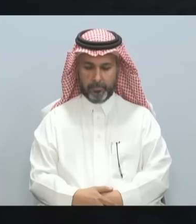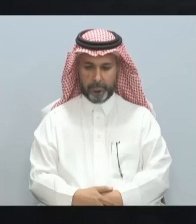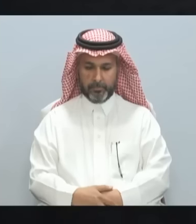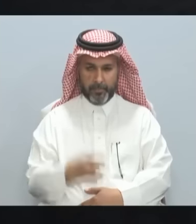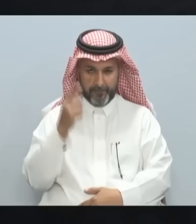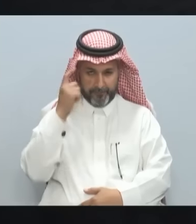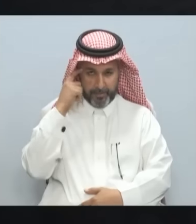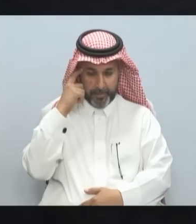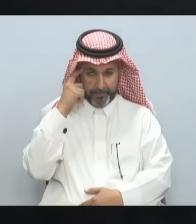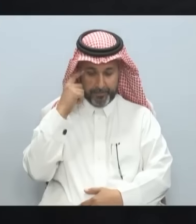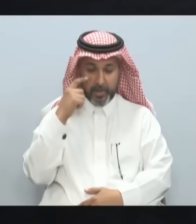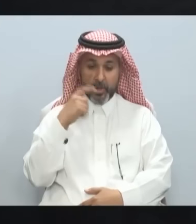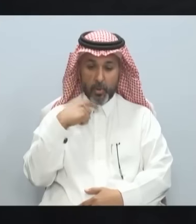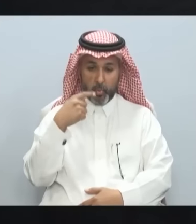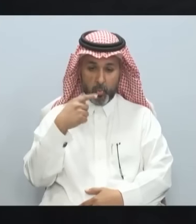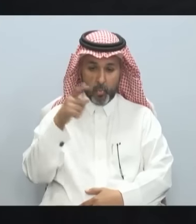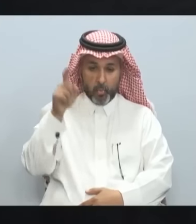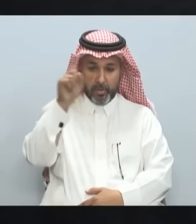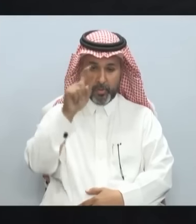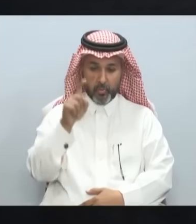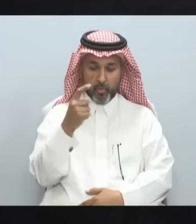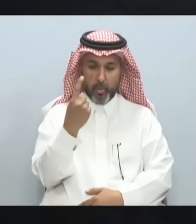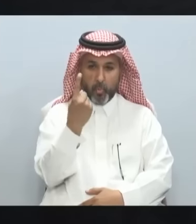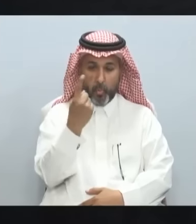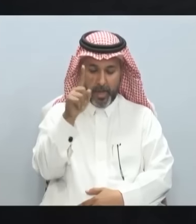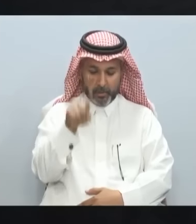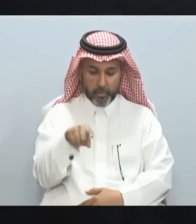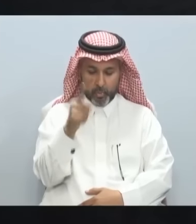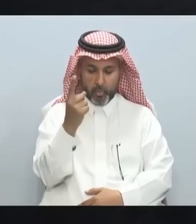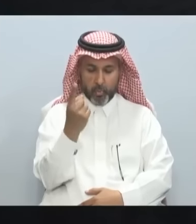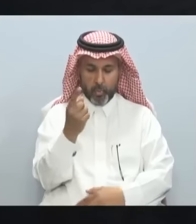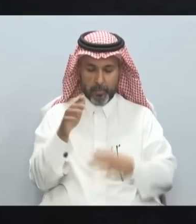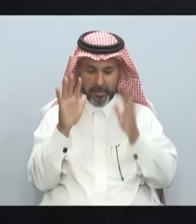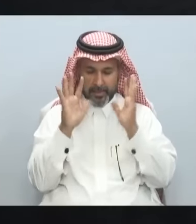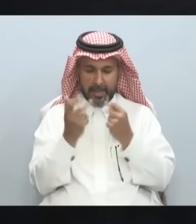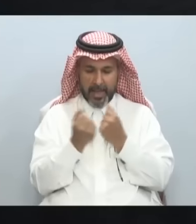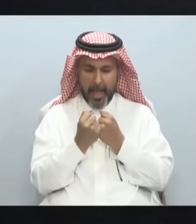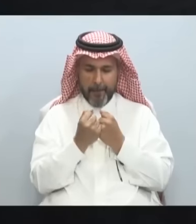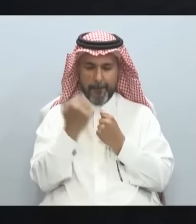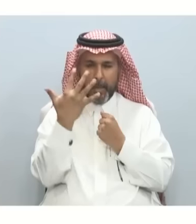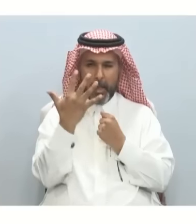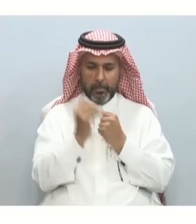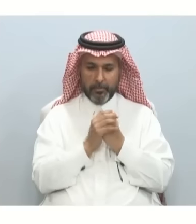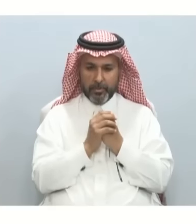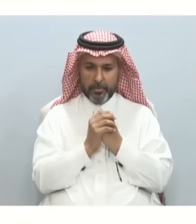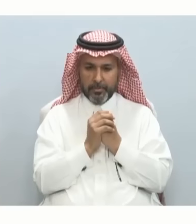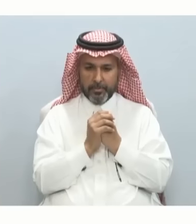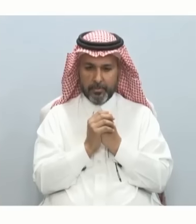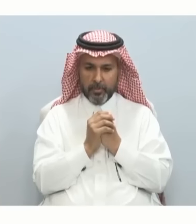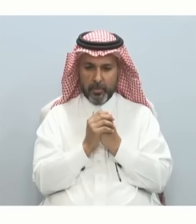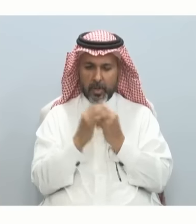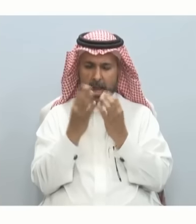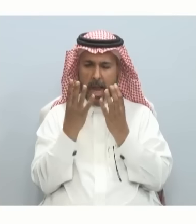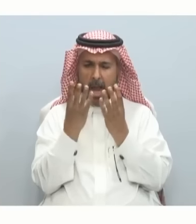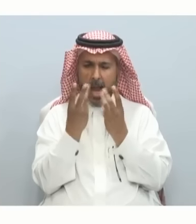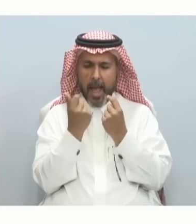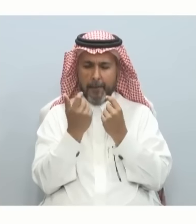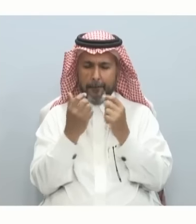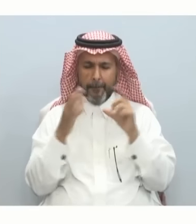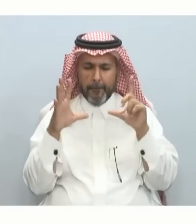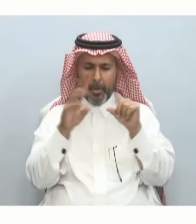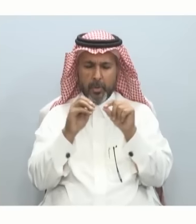هاي مبدعين وصلت الاجابه بارك الله فيكم اذا ابنائي وبناتي ماذا احتاج هنا احتاج الى المضاعفات